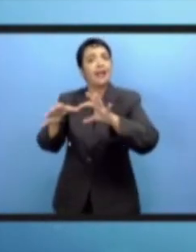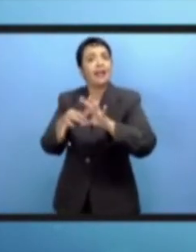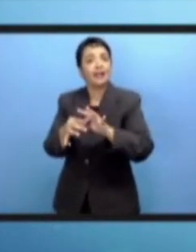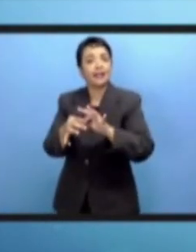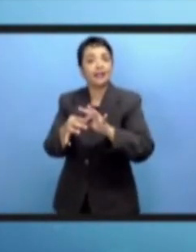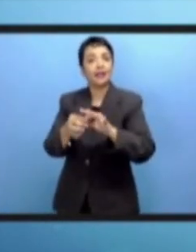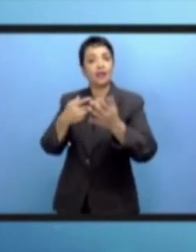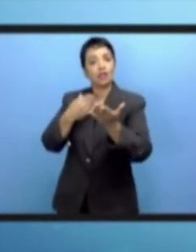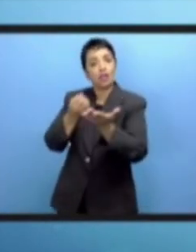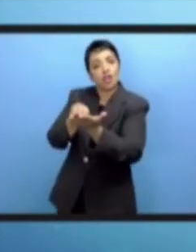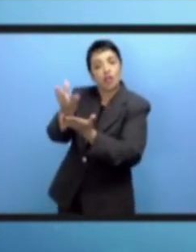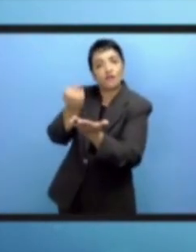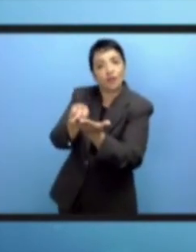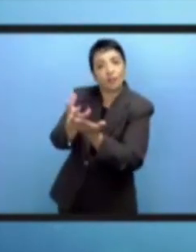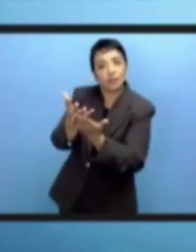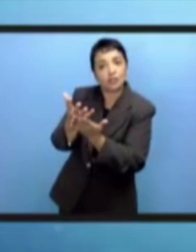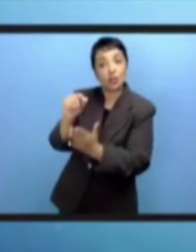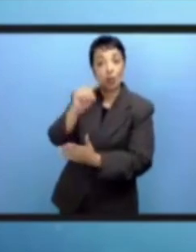это